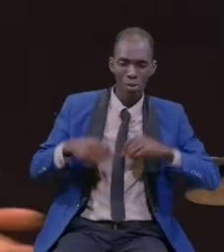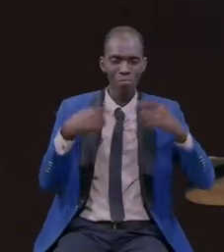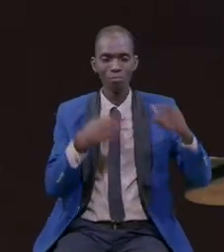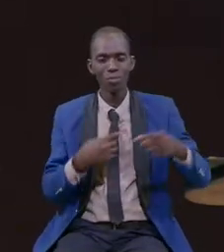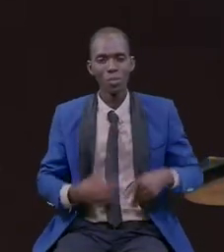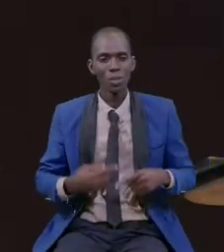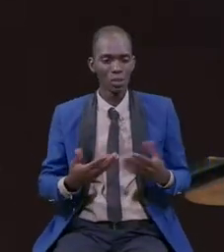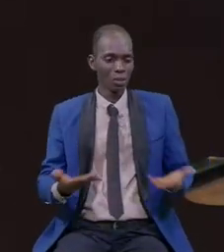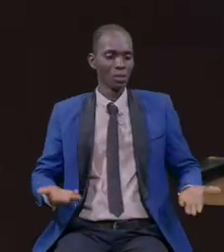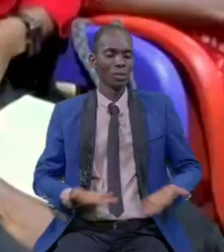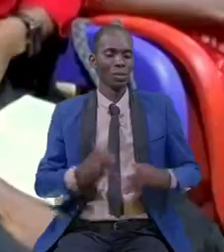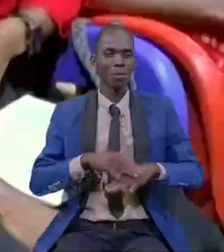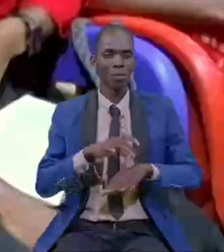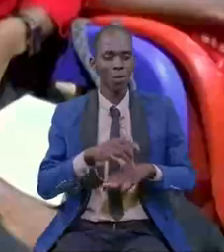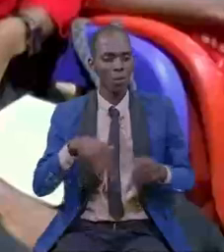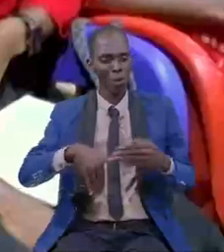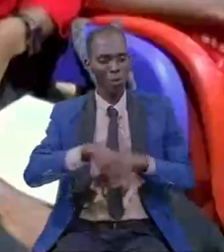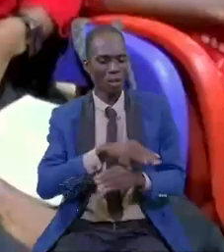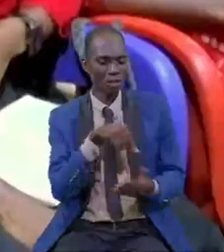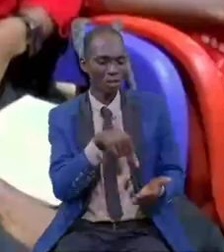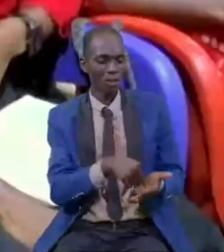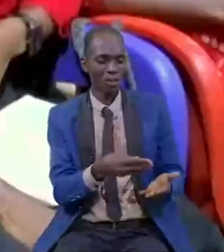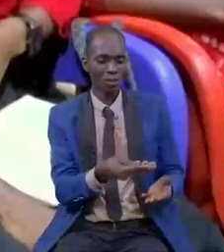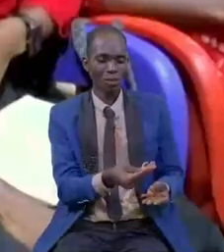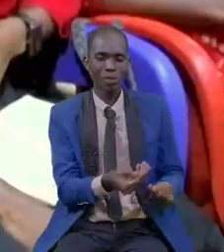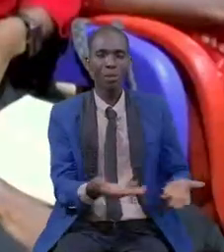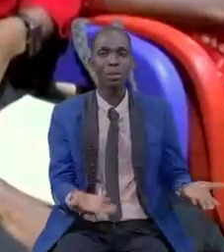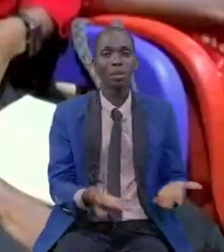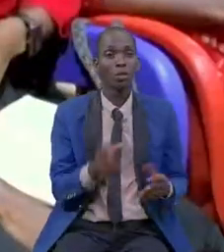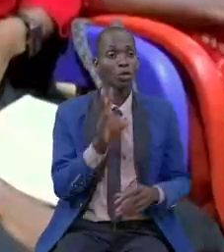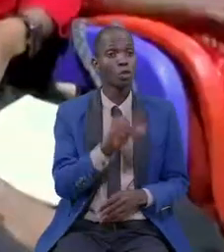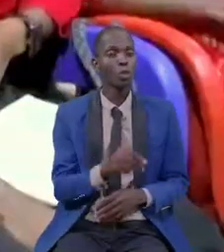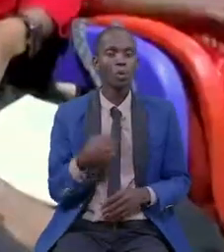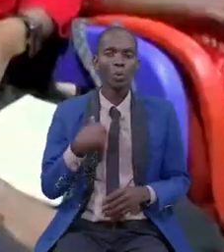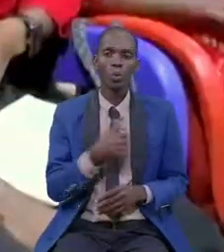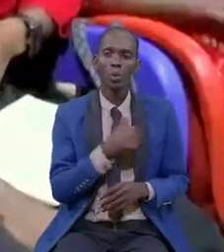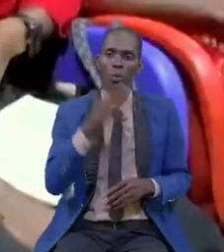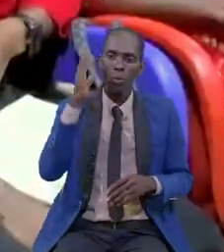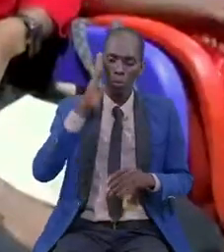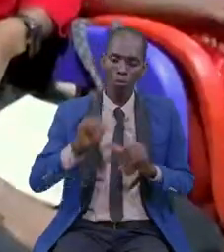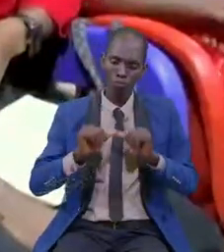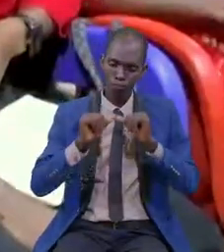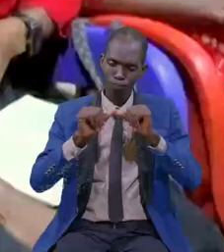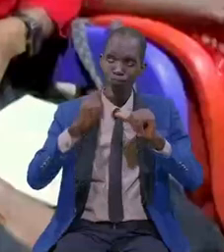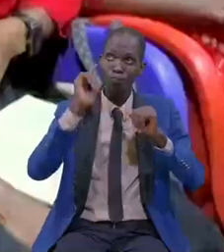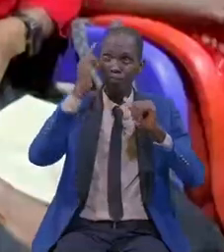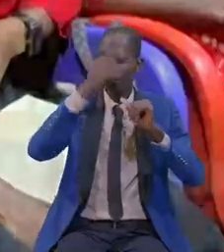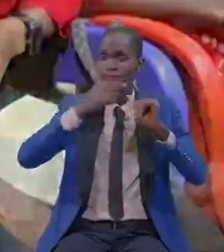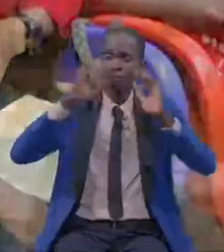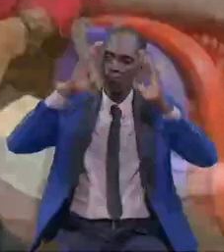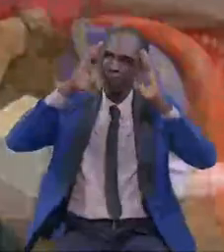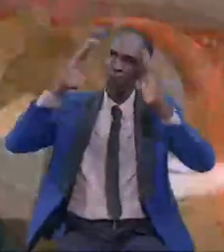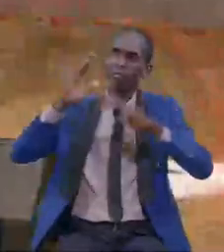lutte ici sur ces choses non nous allons demeurer focalisé avec le